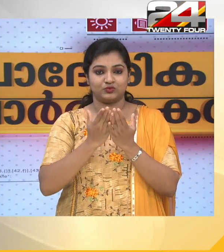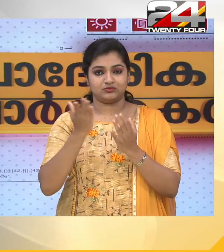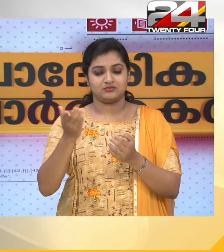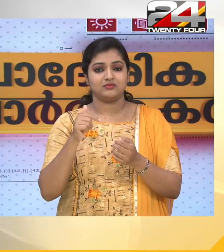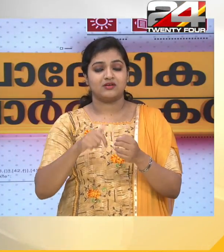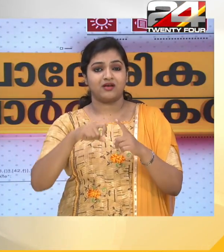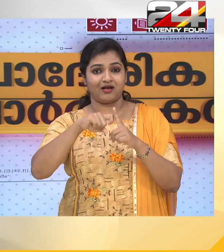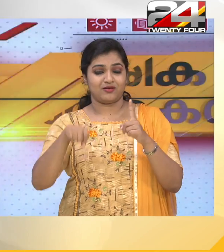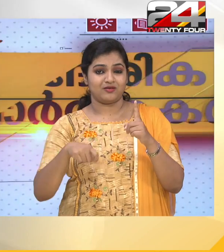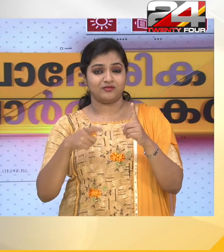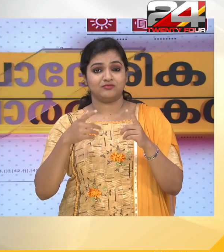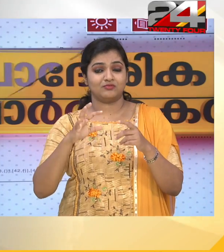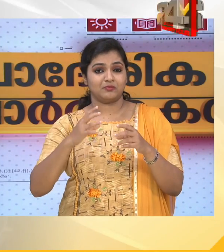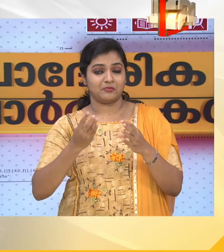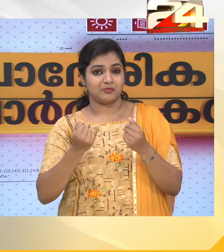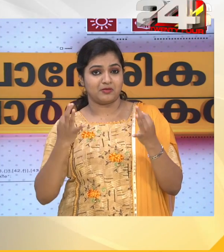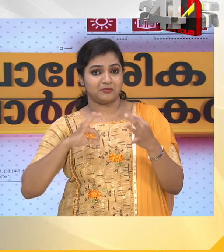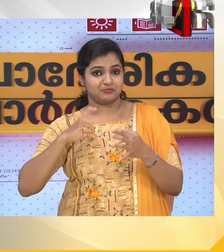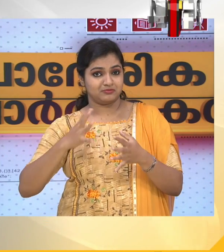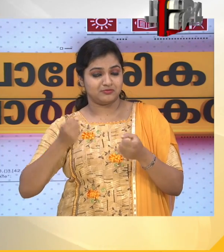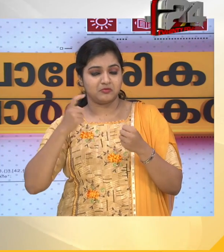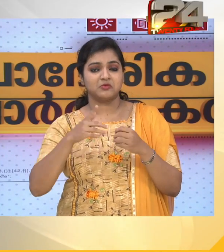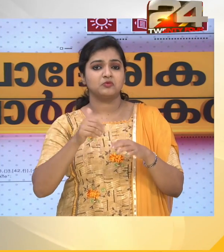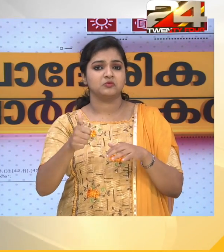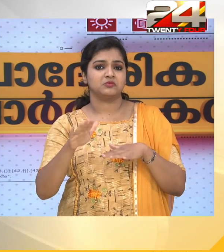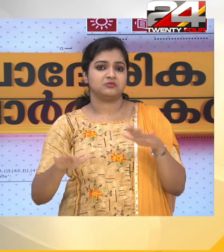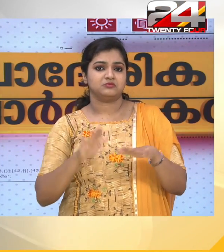സ്കൂളിൽ പക്ഷേ അടിസ്ഥാന സൗകര്യങ്ങൾ ഒന്നും തന്നെയില്ല.